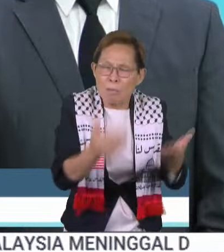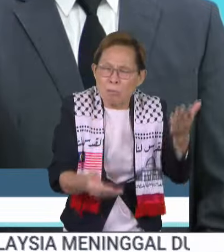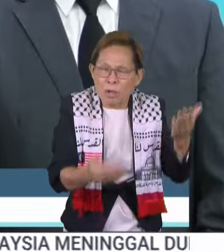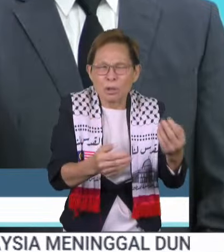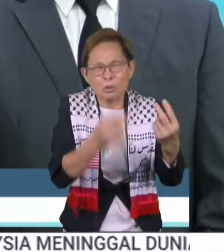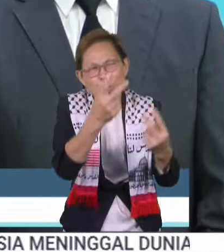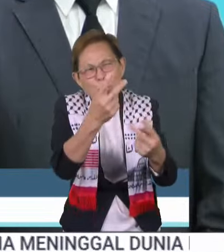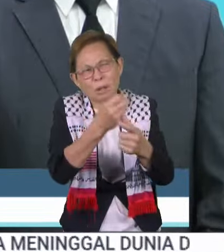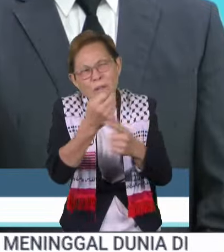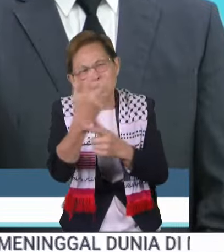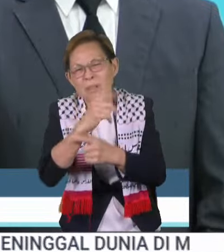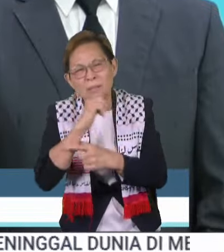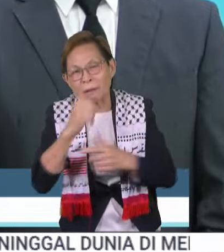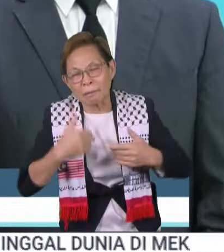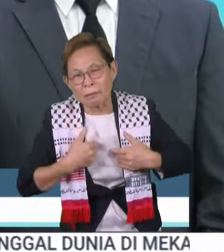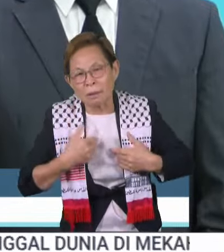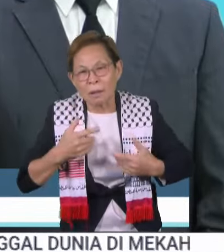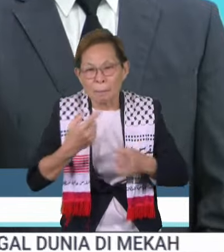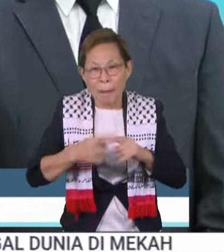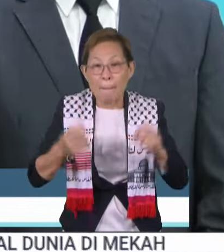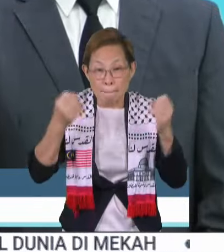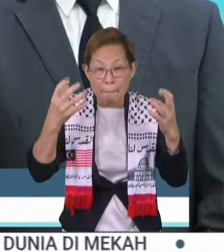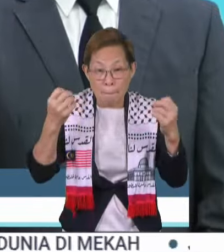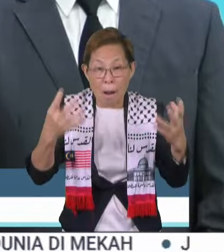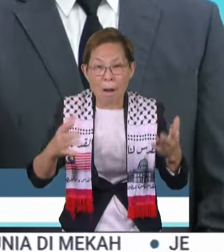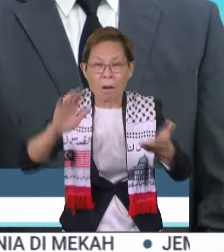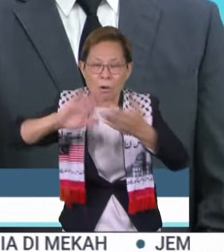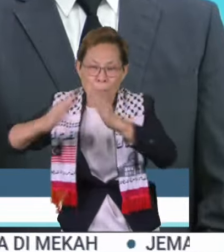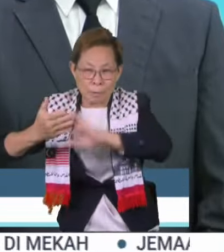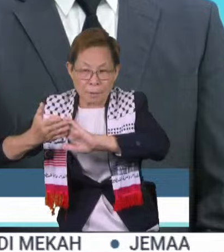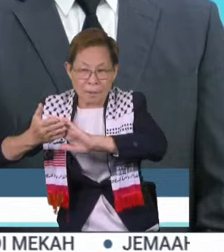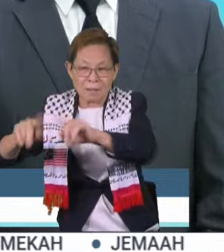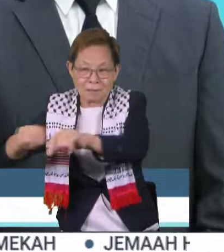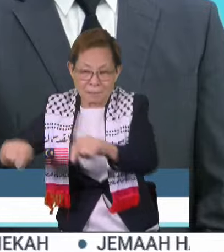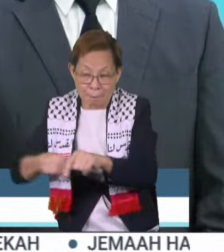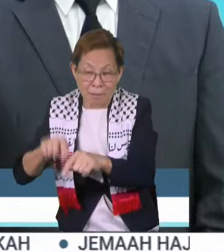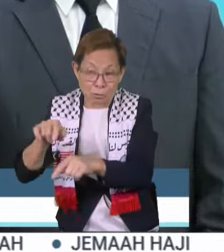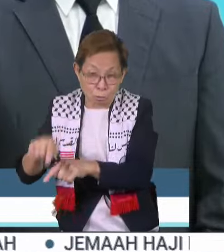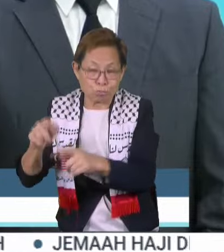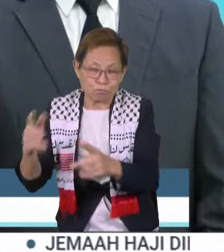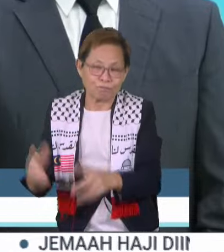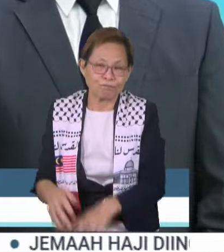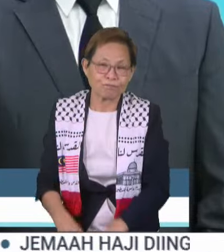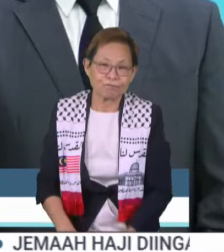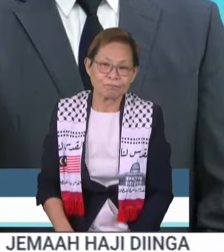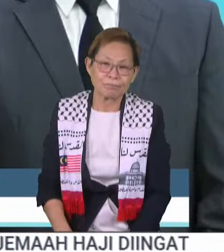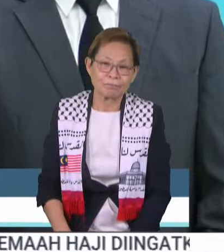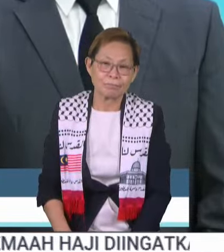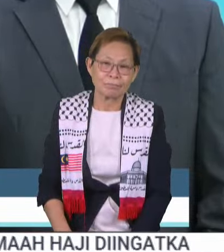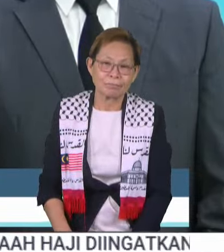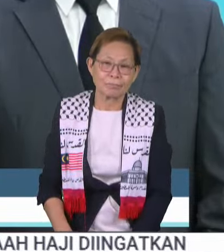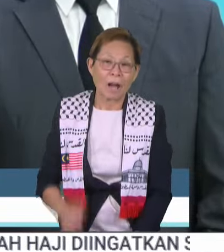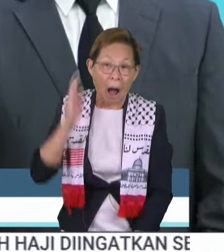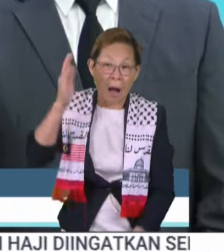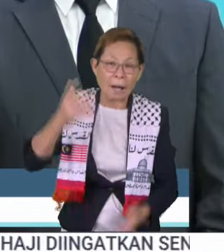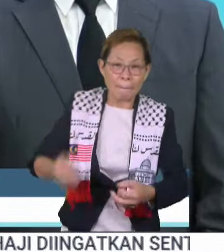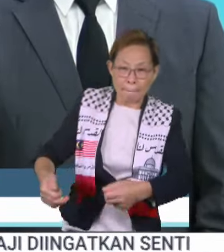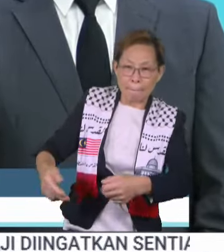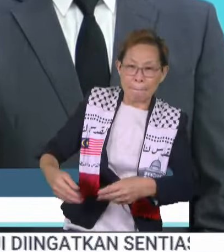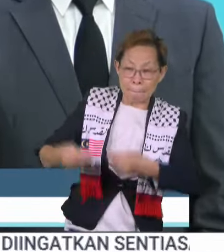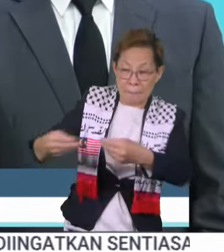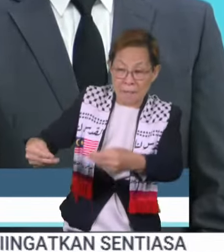tidak ada, tetapi kita kebanyakannya ialah pengundi di kawasan itu. Jadi ini akan memberi peluang untuk